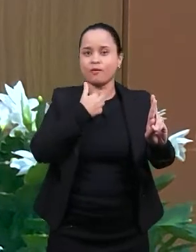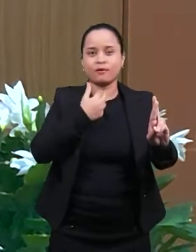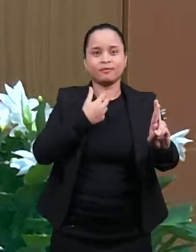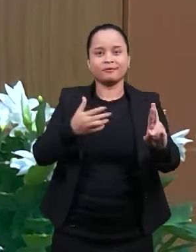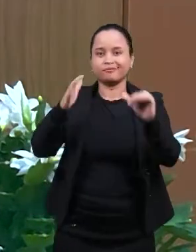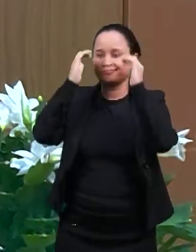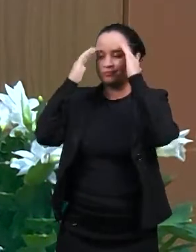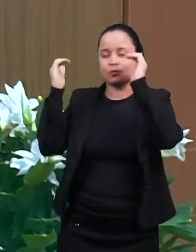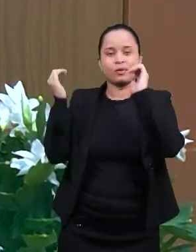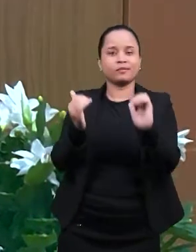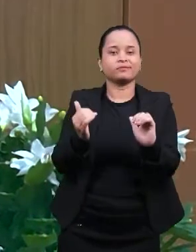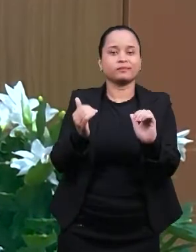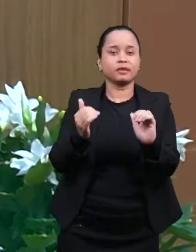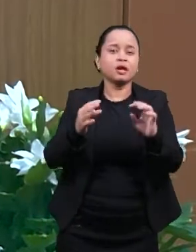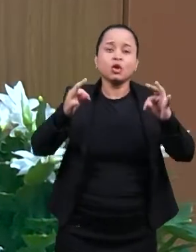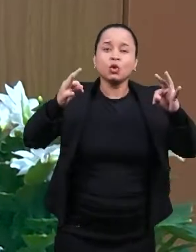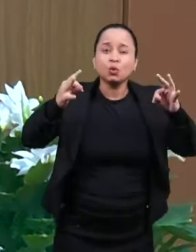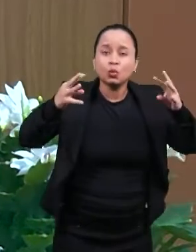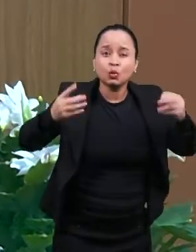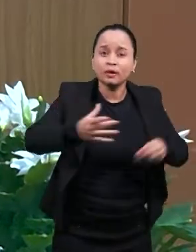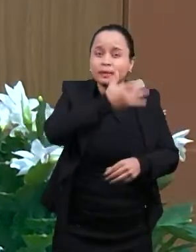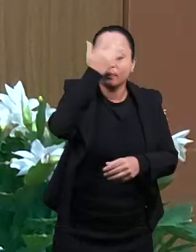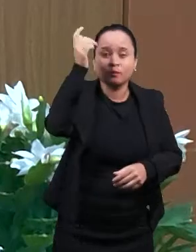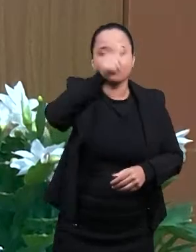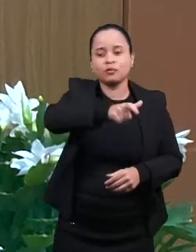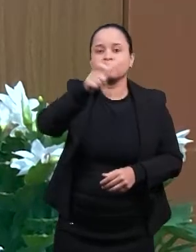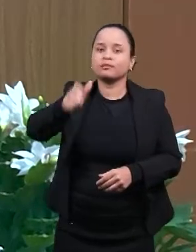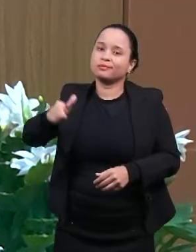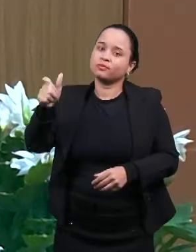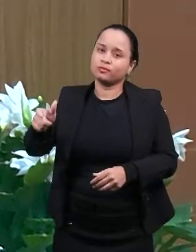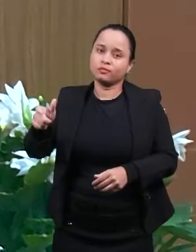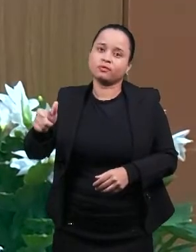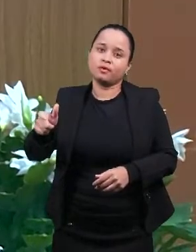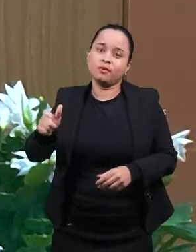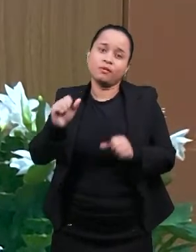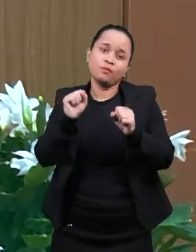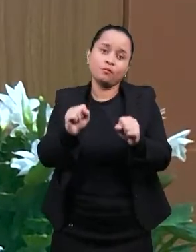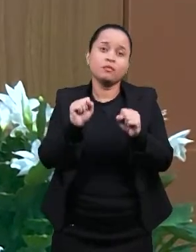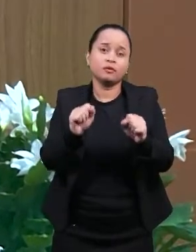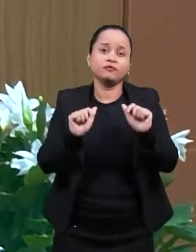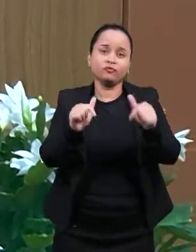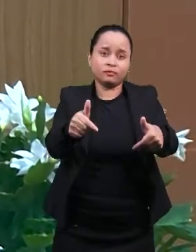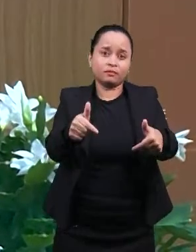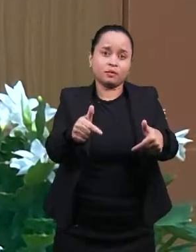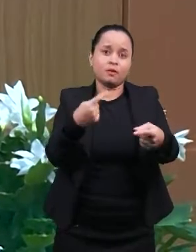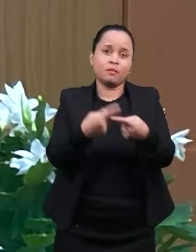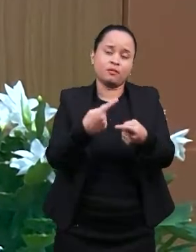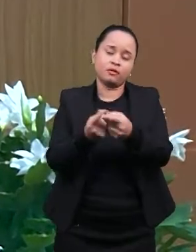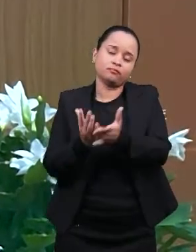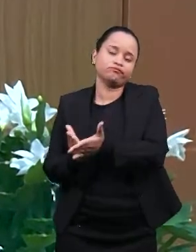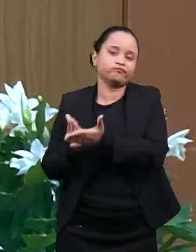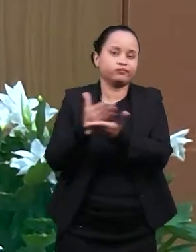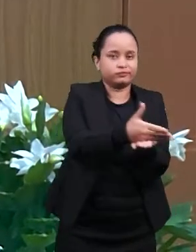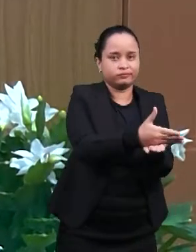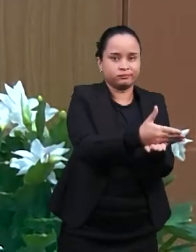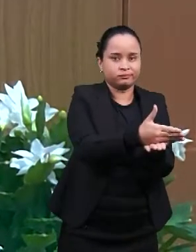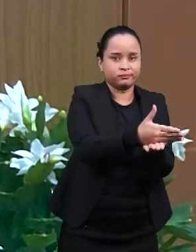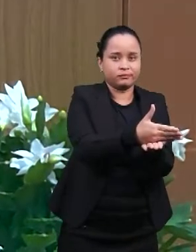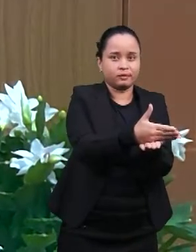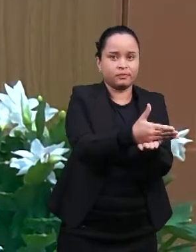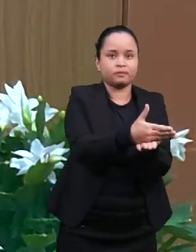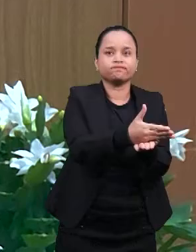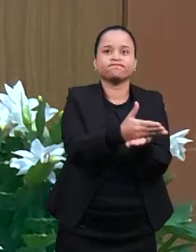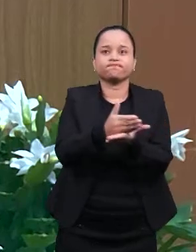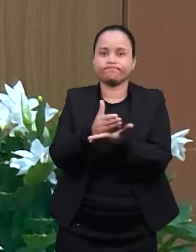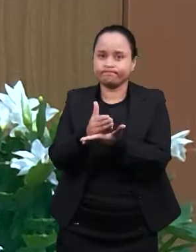не должен был поступать так, как он поступил. Когда он выходит из проекта